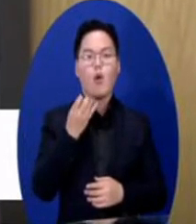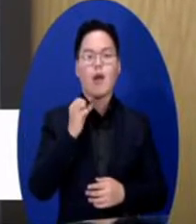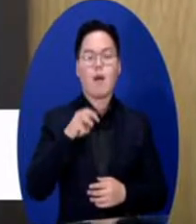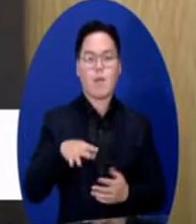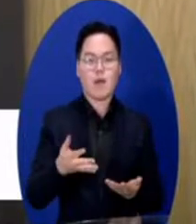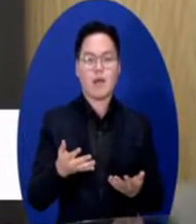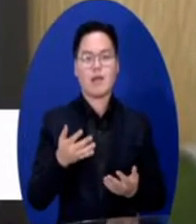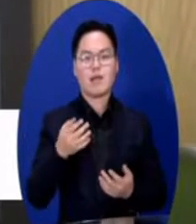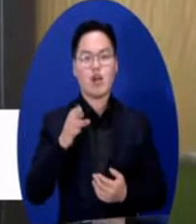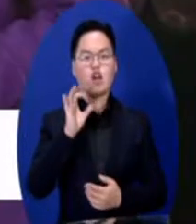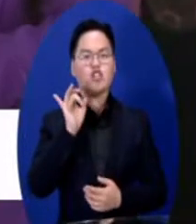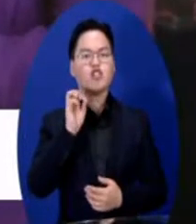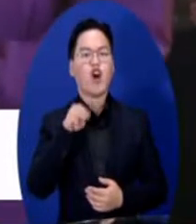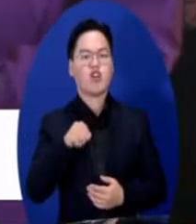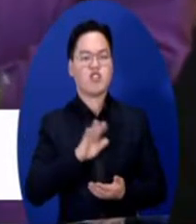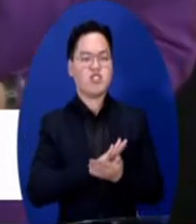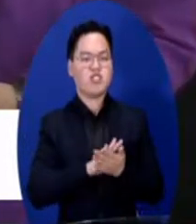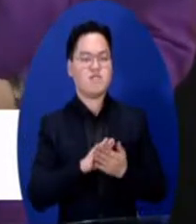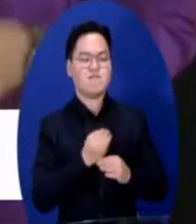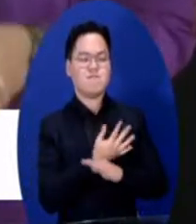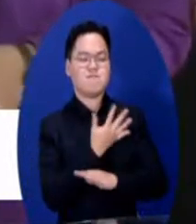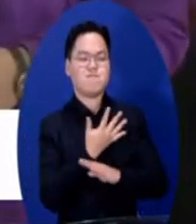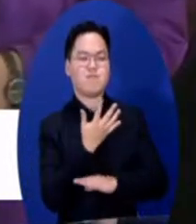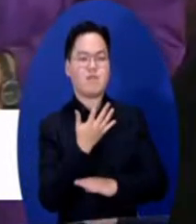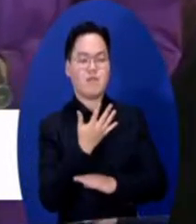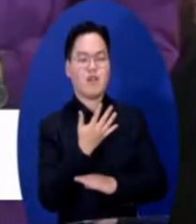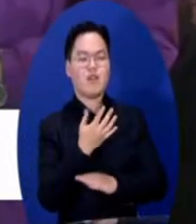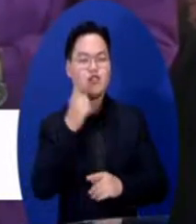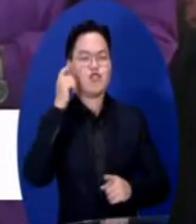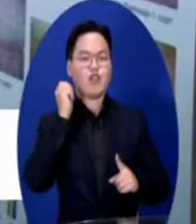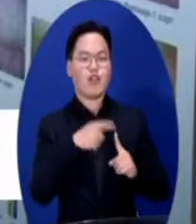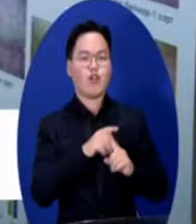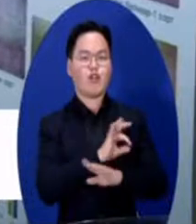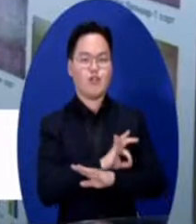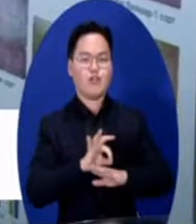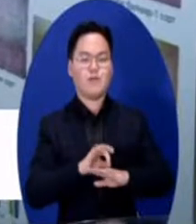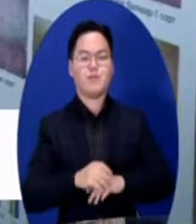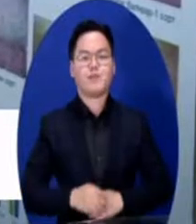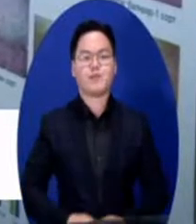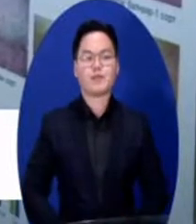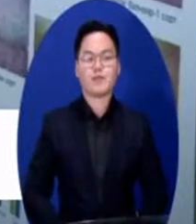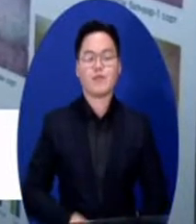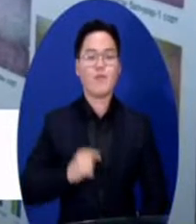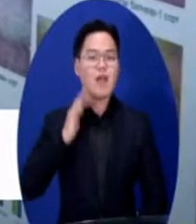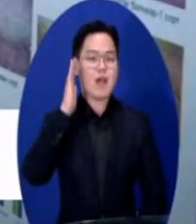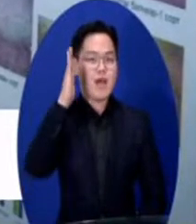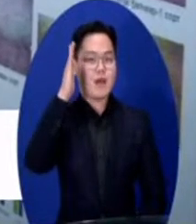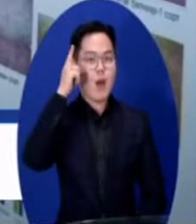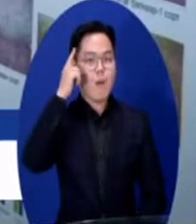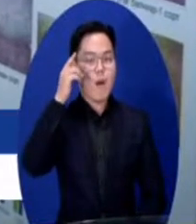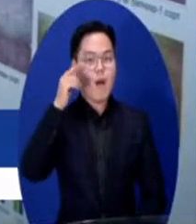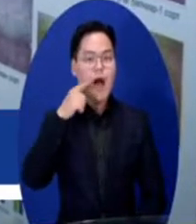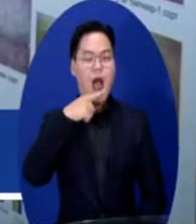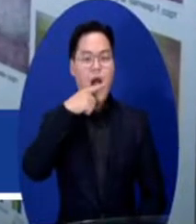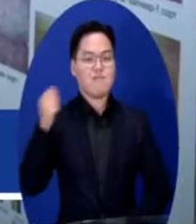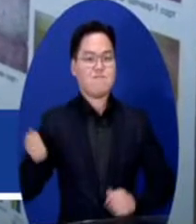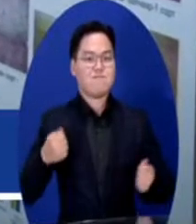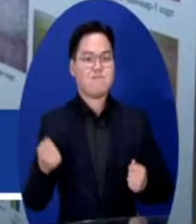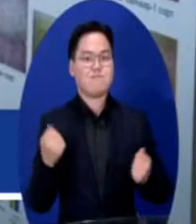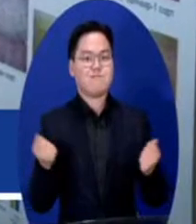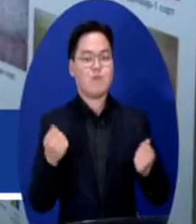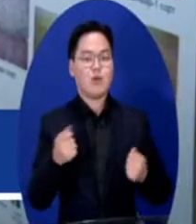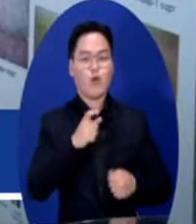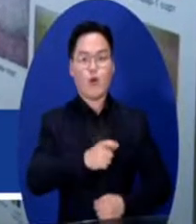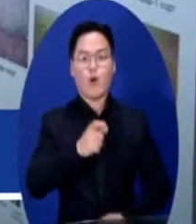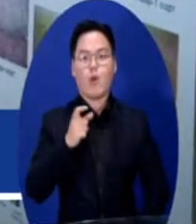дурмуудын нутгийн болон нутагшсан цоортуудыг тариалж нөхөн сэргийг зорилготой юм байна. Энэ бол цаашдаа манай малчтад бол